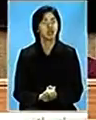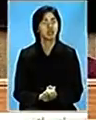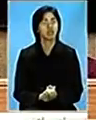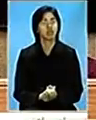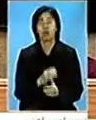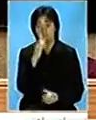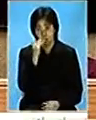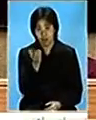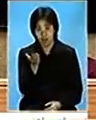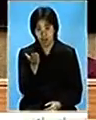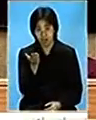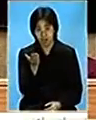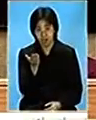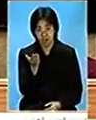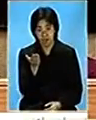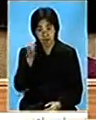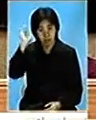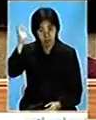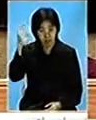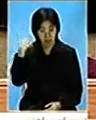ครับจะอภิปรายไหมครับ